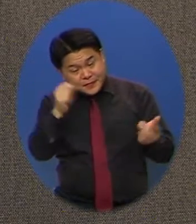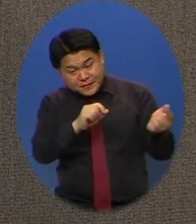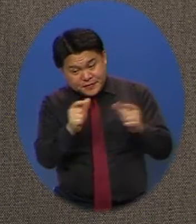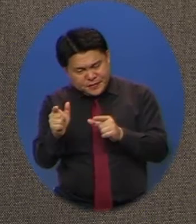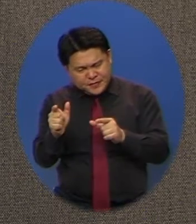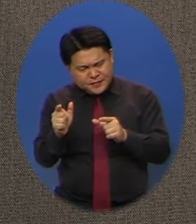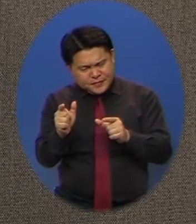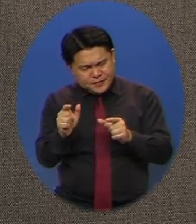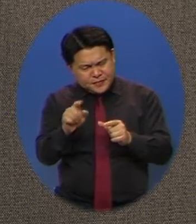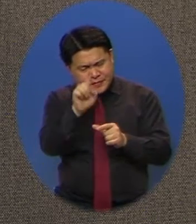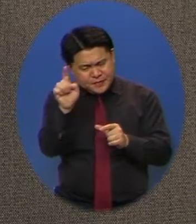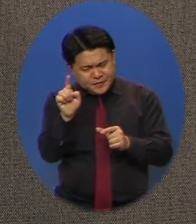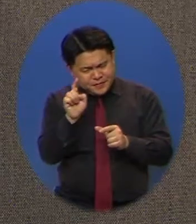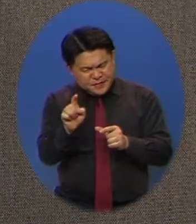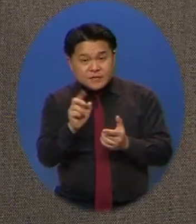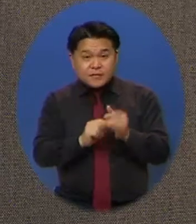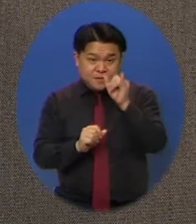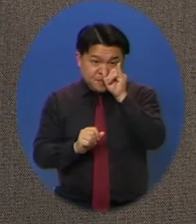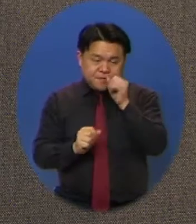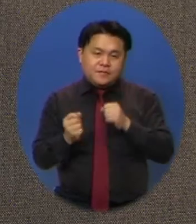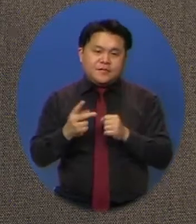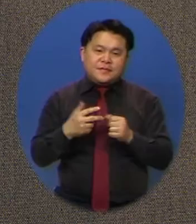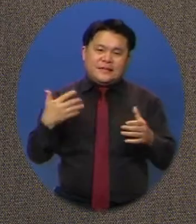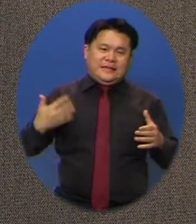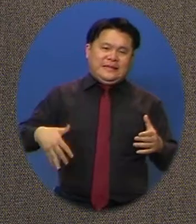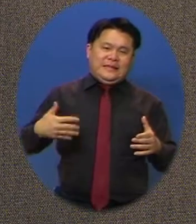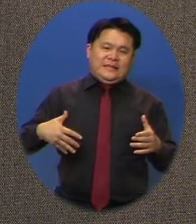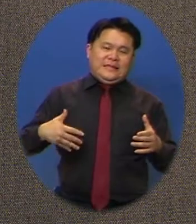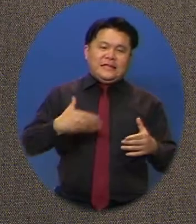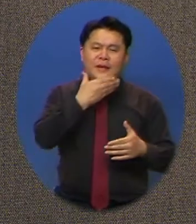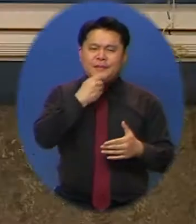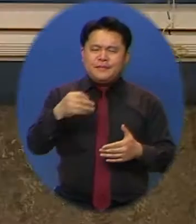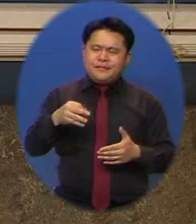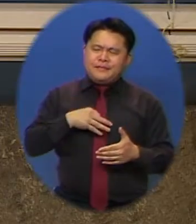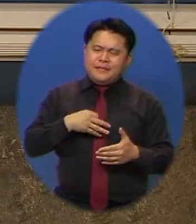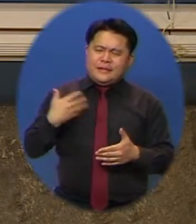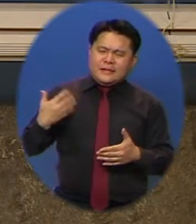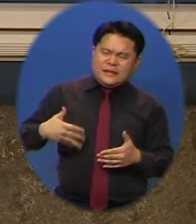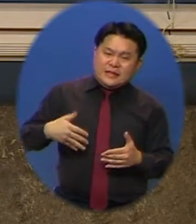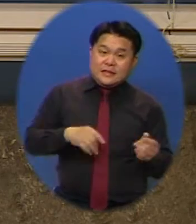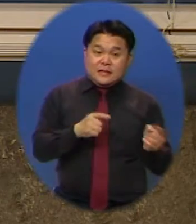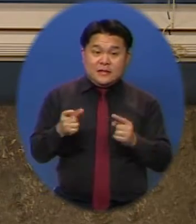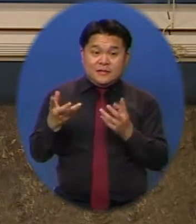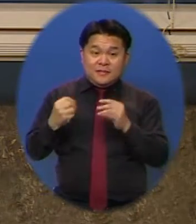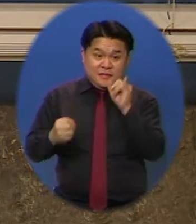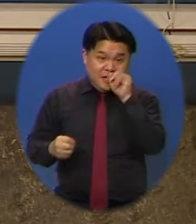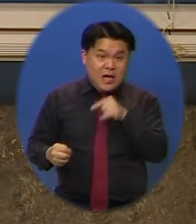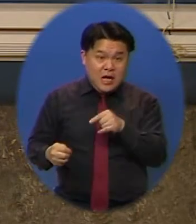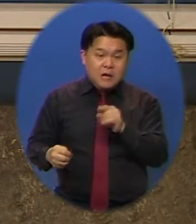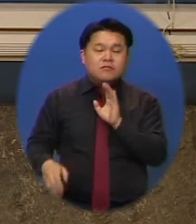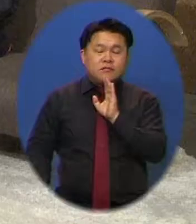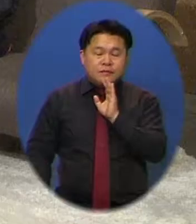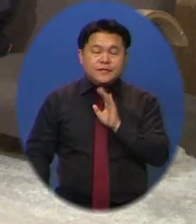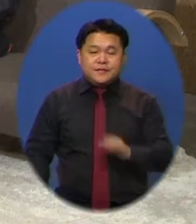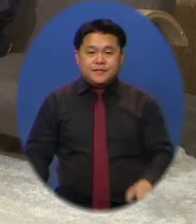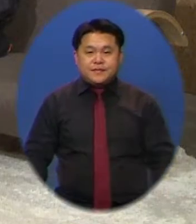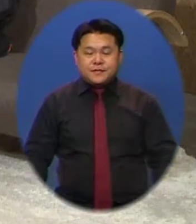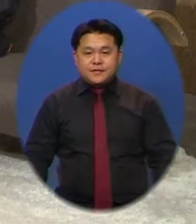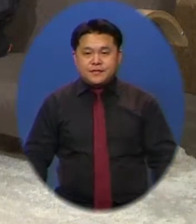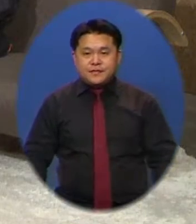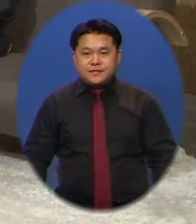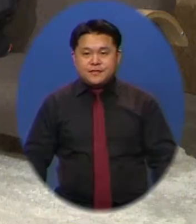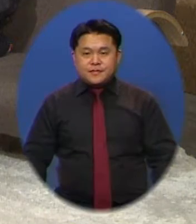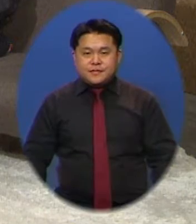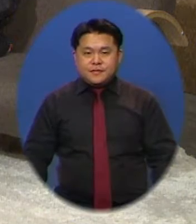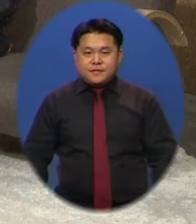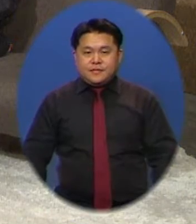대한 문제 제기와 아직도 여전히 복지의 혜택을 받지 못하는 사각지대가 있는 것이